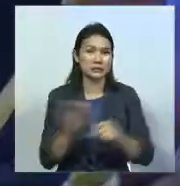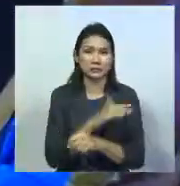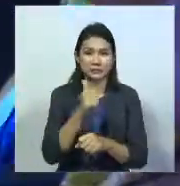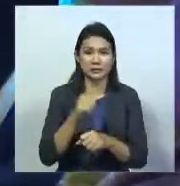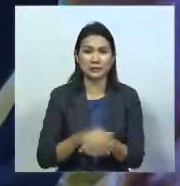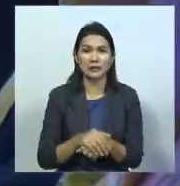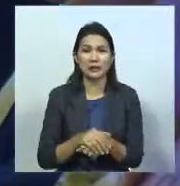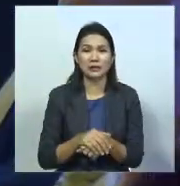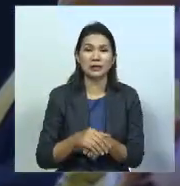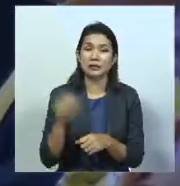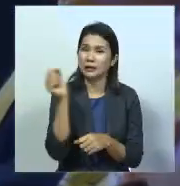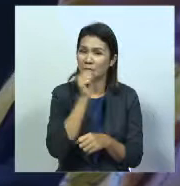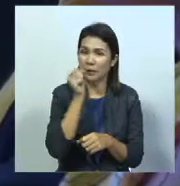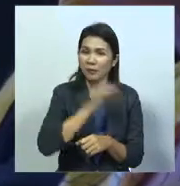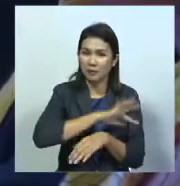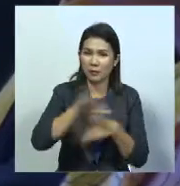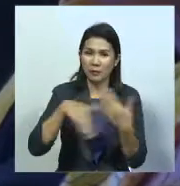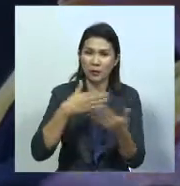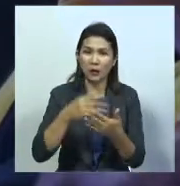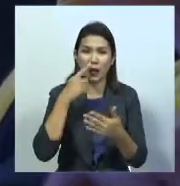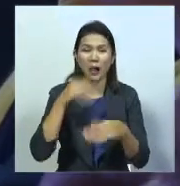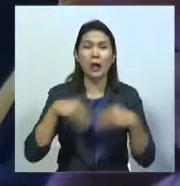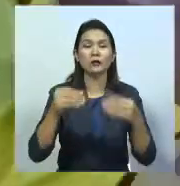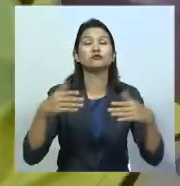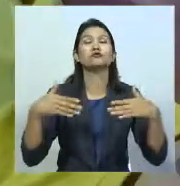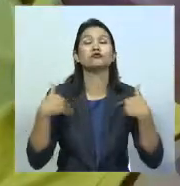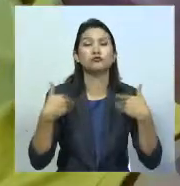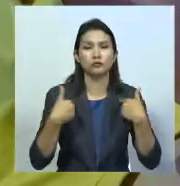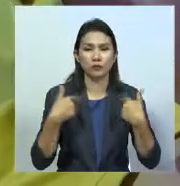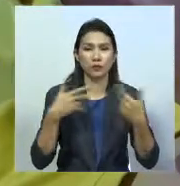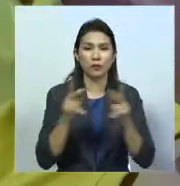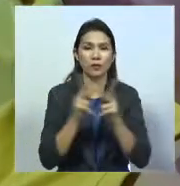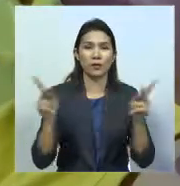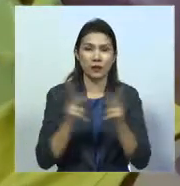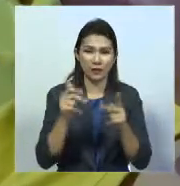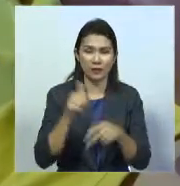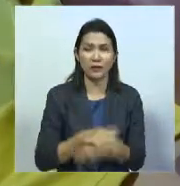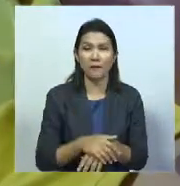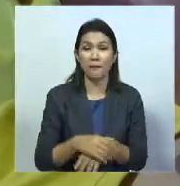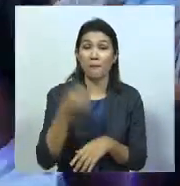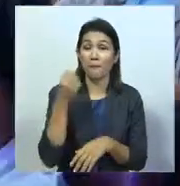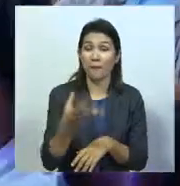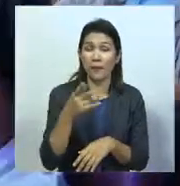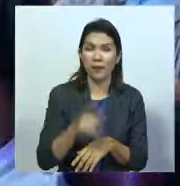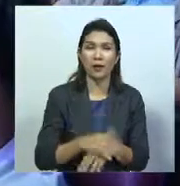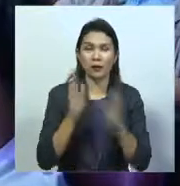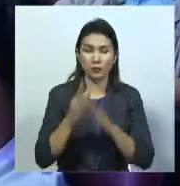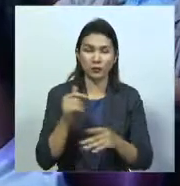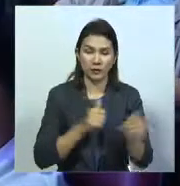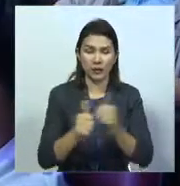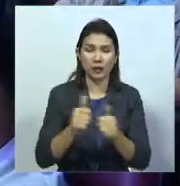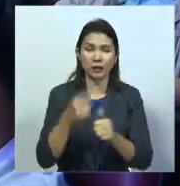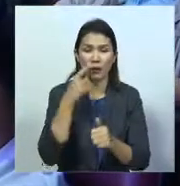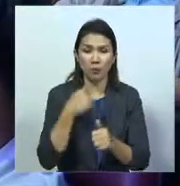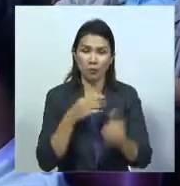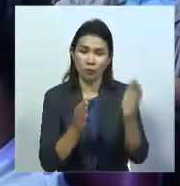นะคะทุกเพลงสร้างความสนุกสนานให้กับท่านผู้ชมแล้วก็คณะกรรมการนะคะส่วนใหญ่เนี่ยผู้เข้าประกวดได้รับ